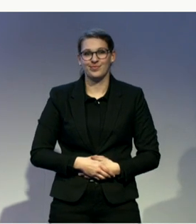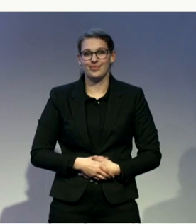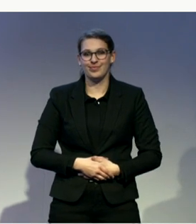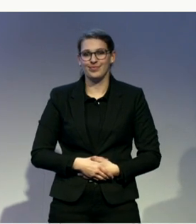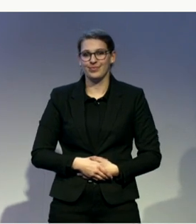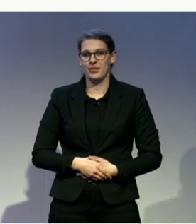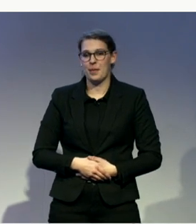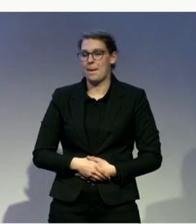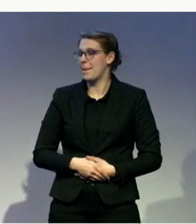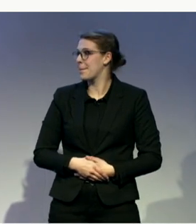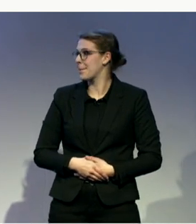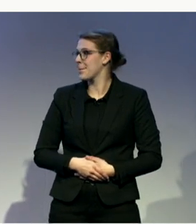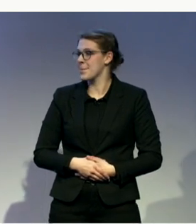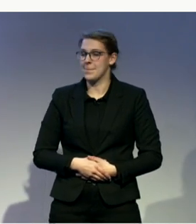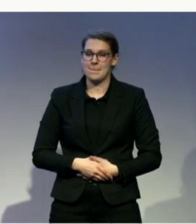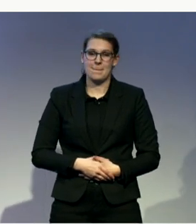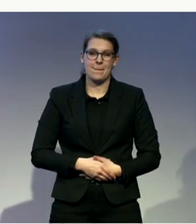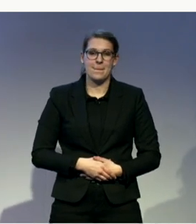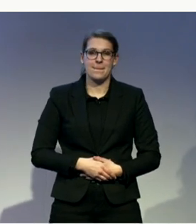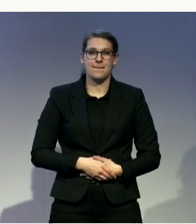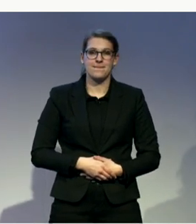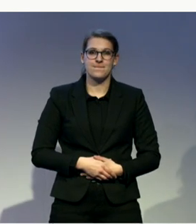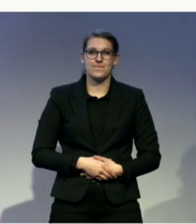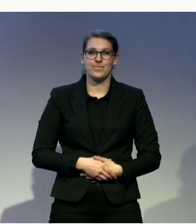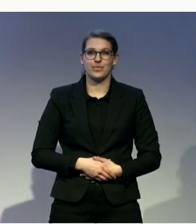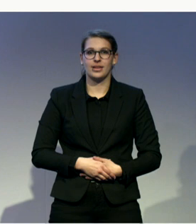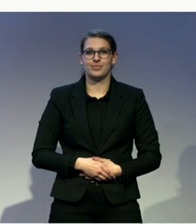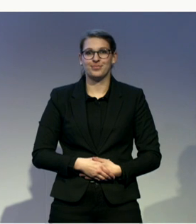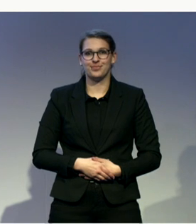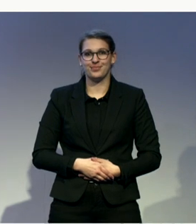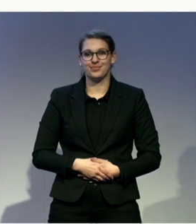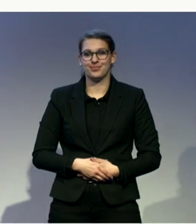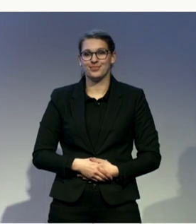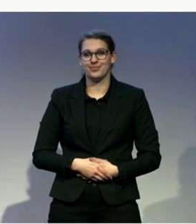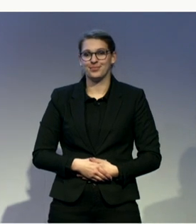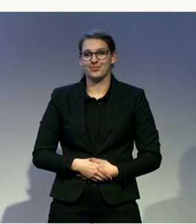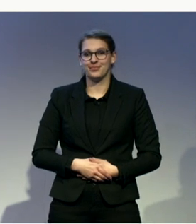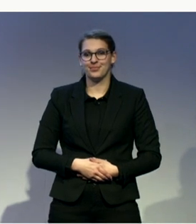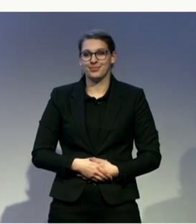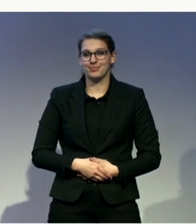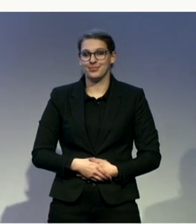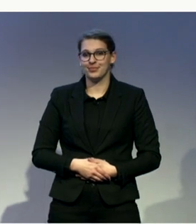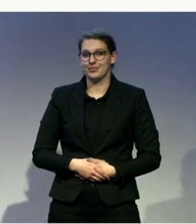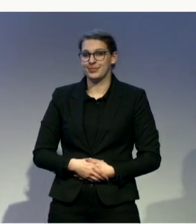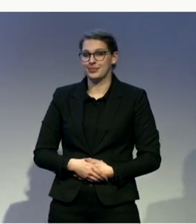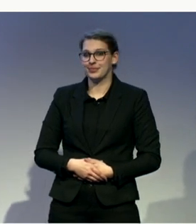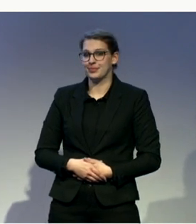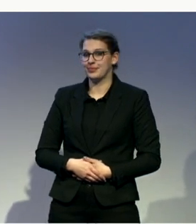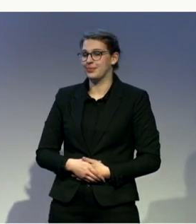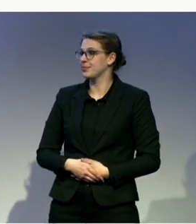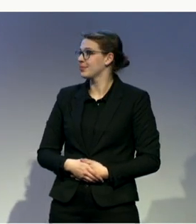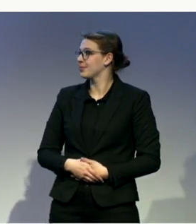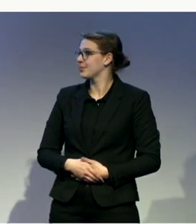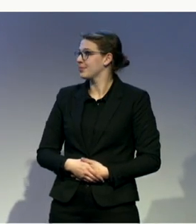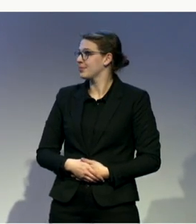Burada bir məsələni qeyd etmək lazımdır ki, qrantlar hesabına davamlılığı təmin etmək olmaz. Qrant hər hansı